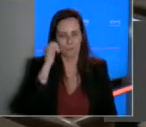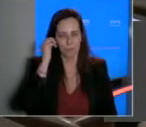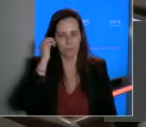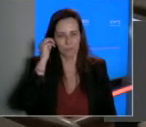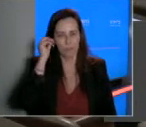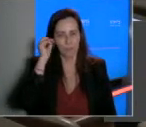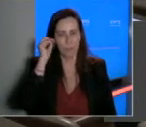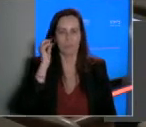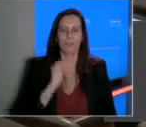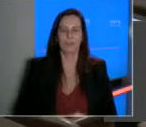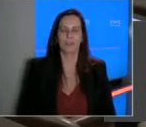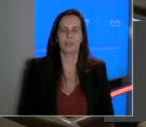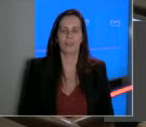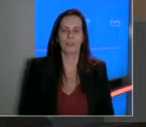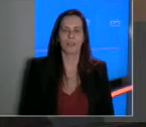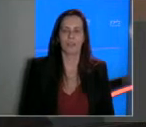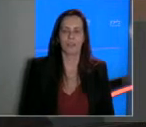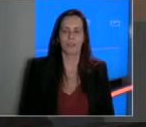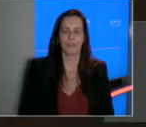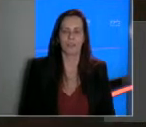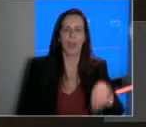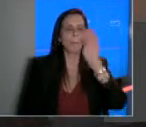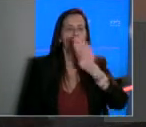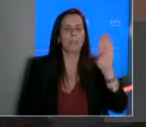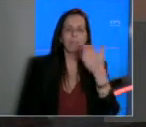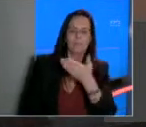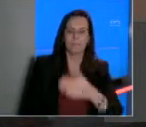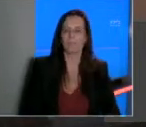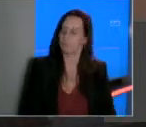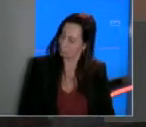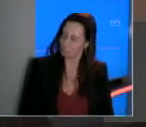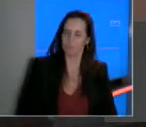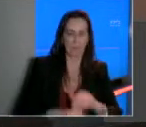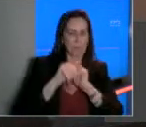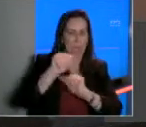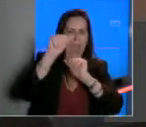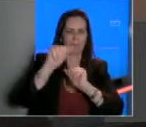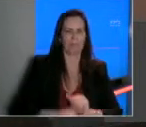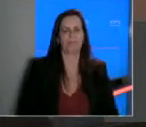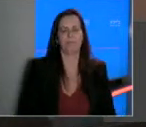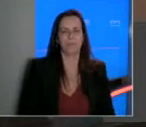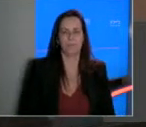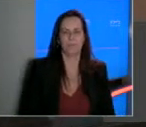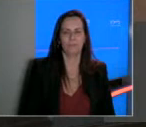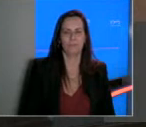יכולה להגיד לו משהו. בנימין נתניהו. בעד.